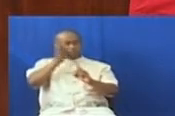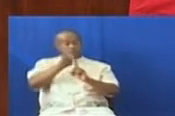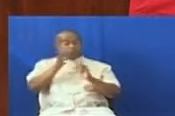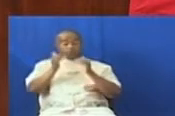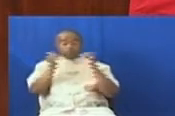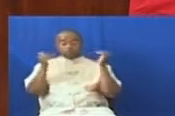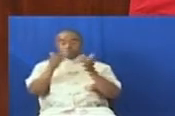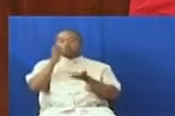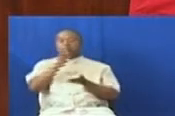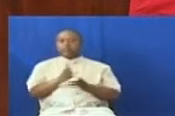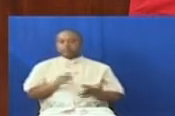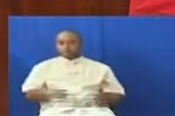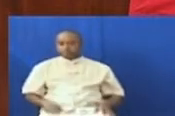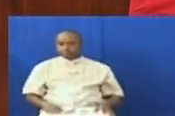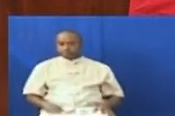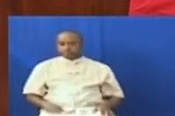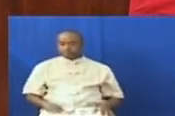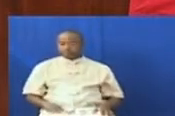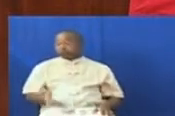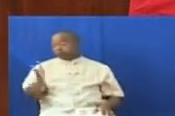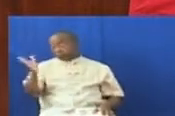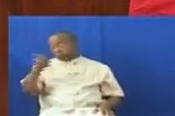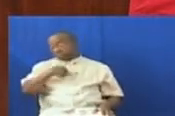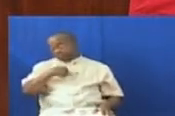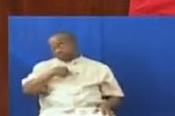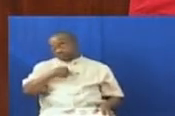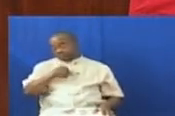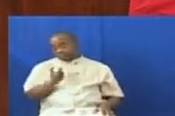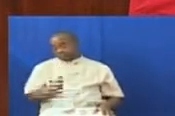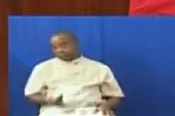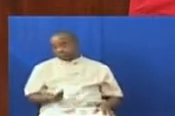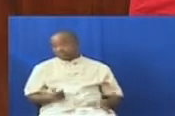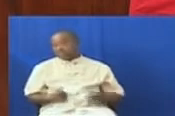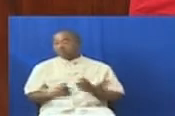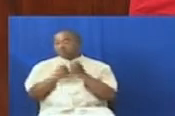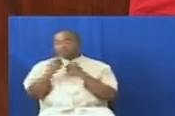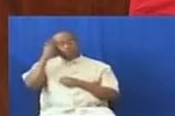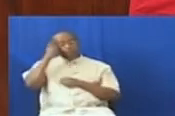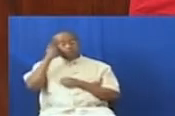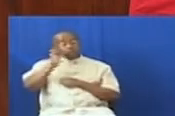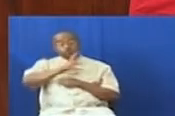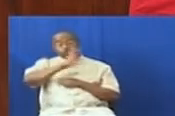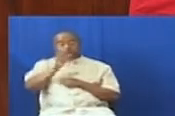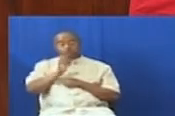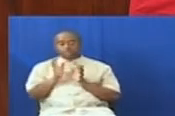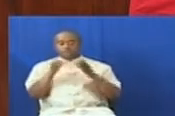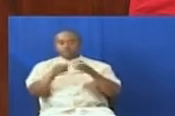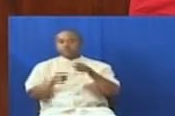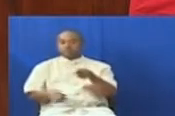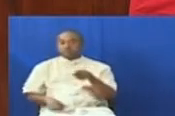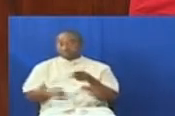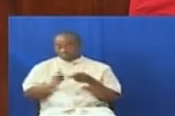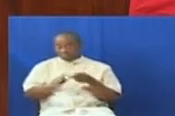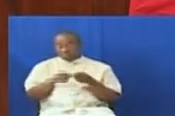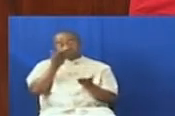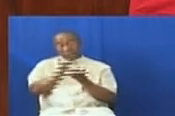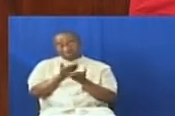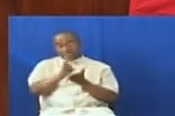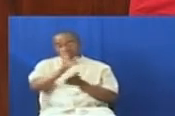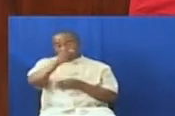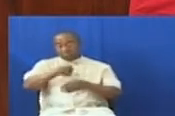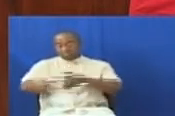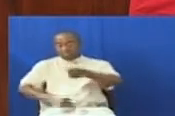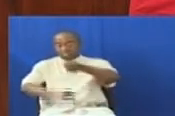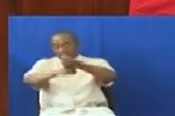Spika, nami naunga mkono mawazo ya kamati, mapendekezo aliyoyatoa.